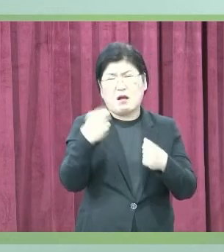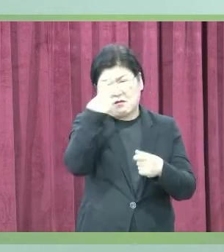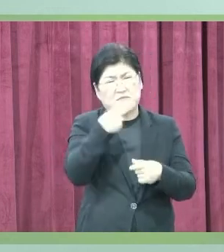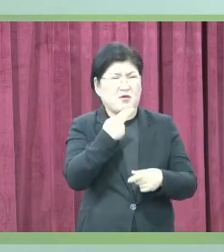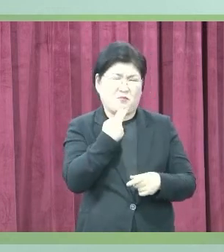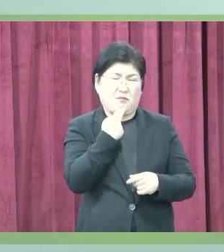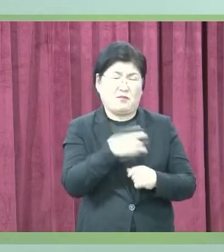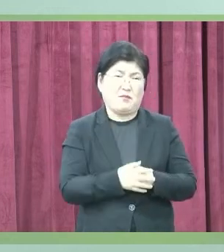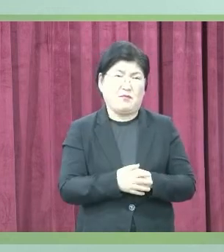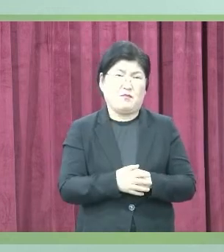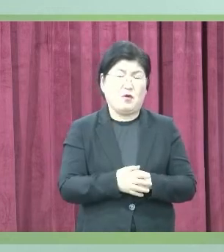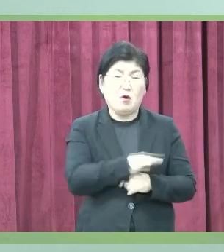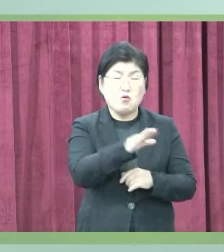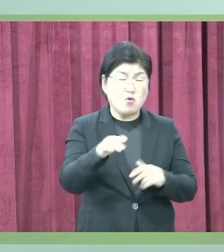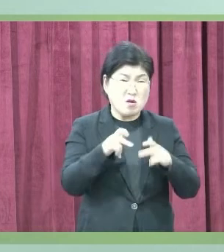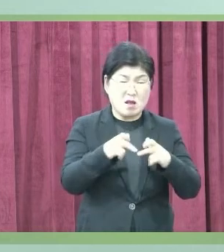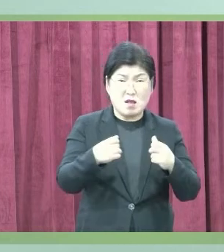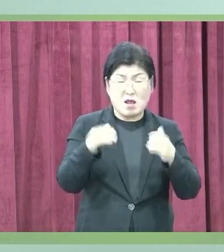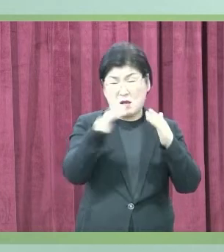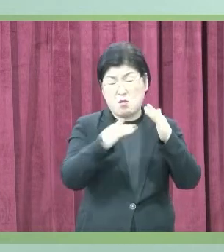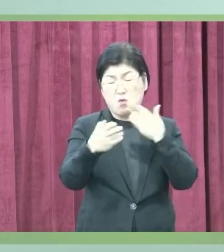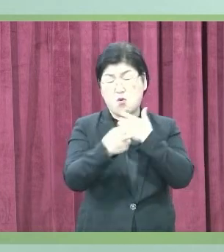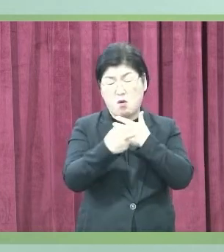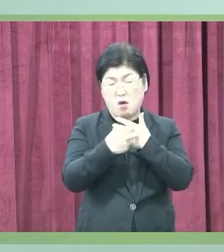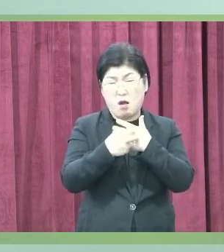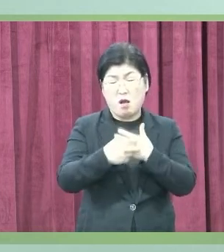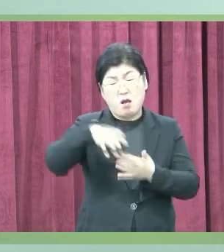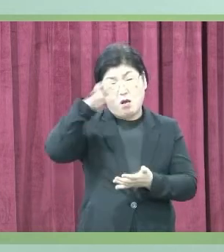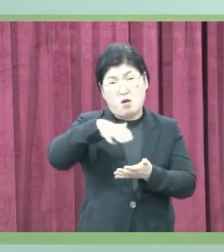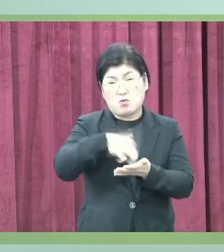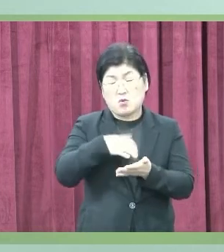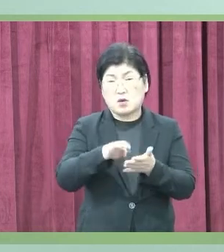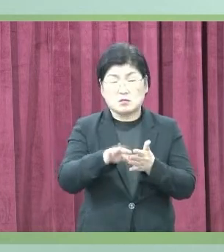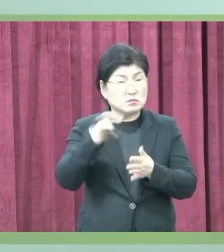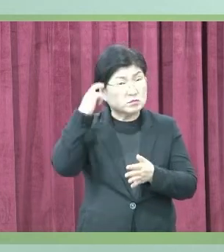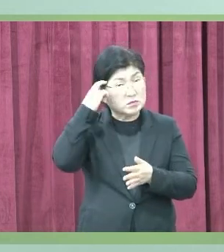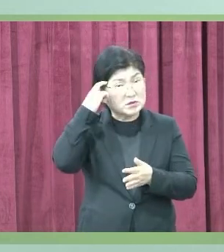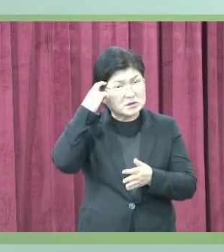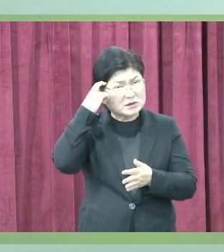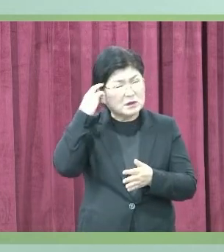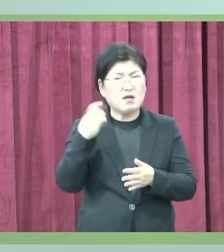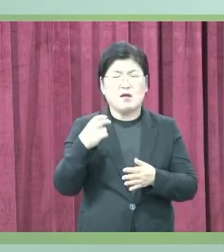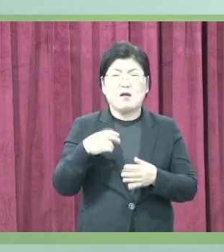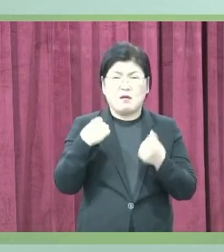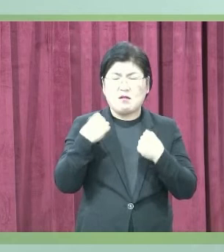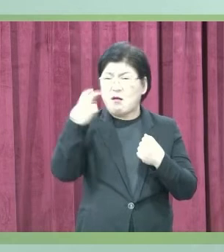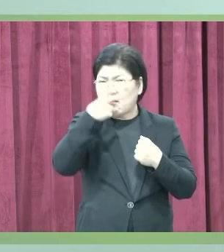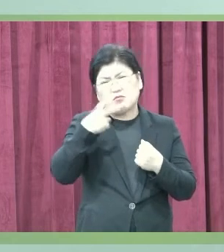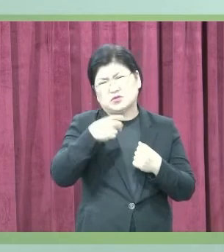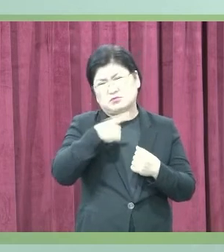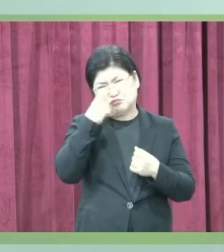있고요. 물론 저희 장애인 건강보건 통계에서도 마찬가지로 이 정신적 장애 유형에서 미수검률이 높게